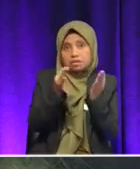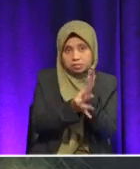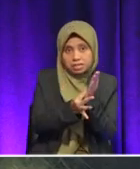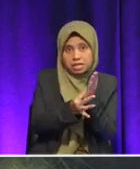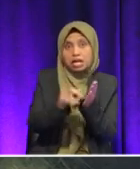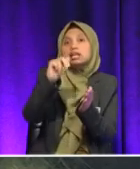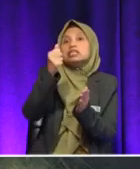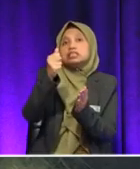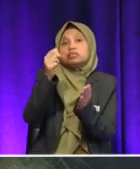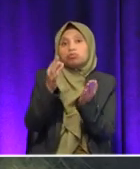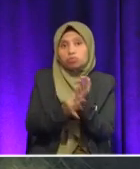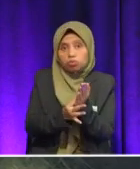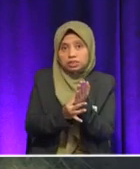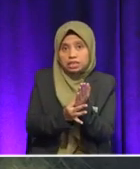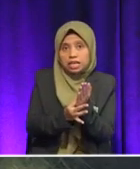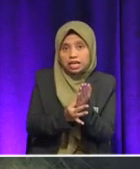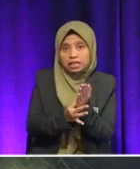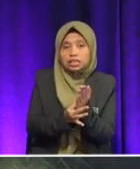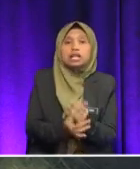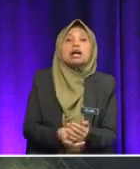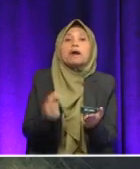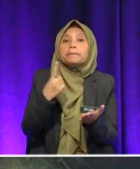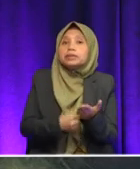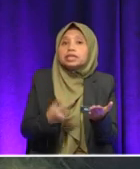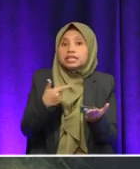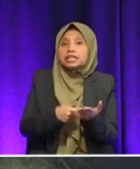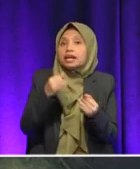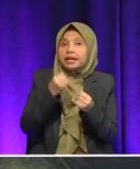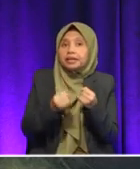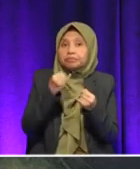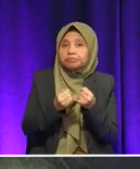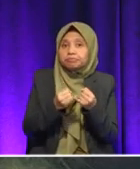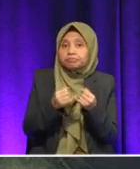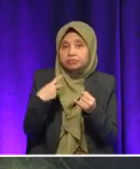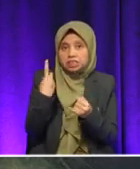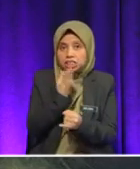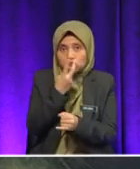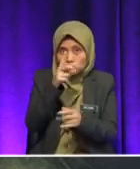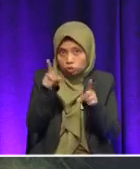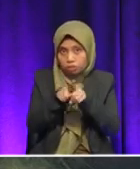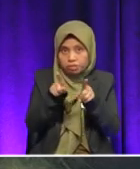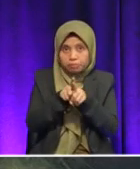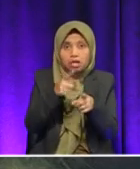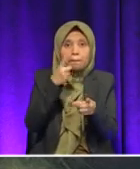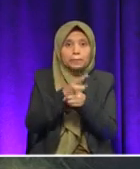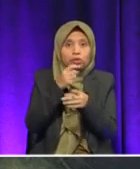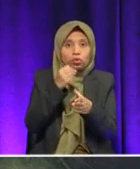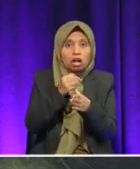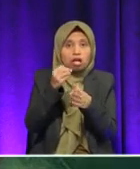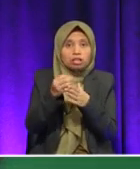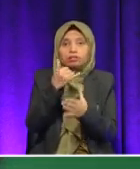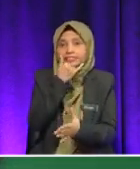dan 20 sen sudah tentu yang akhir itu tengok yang ini